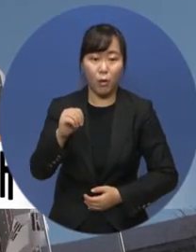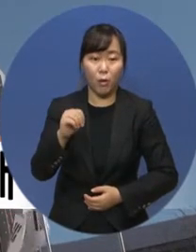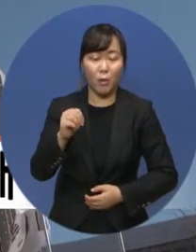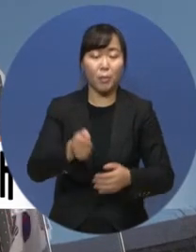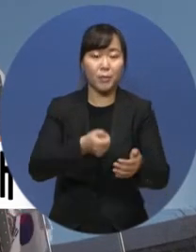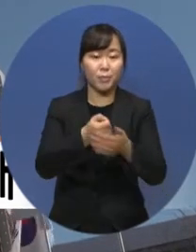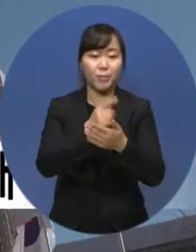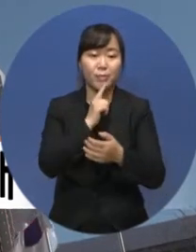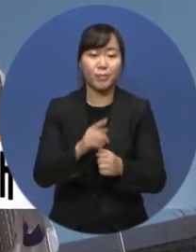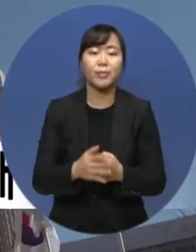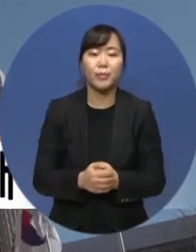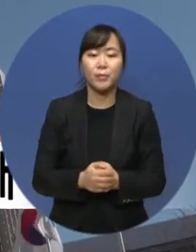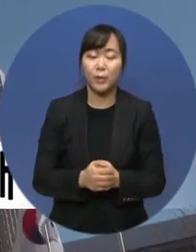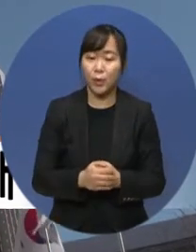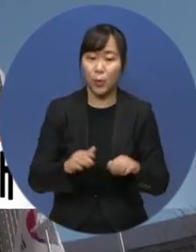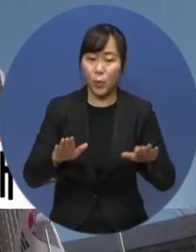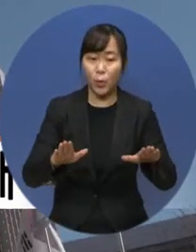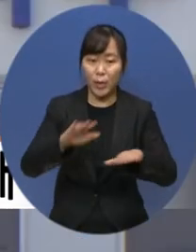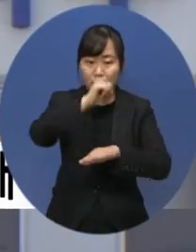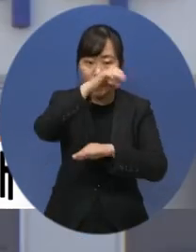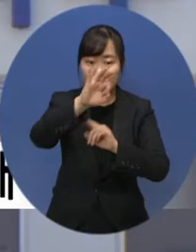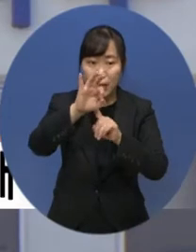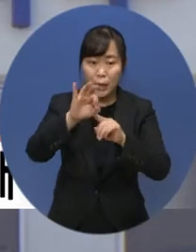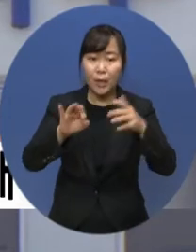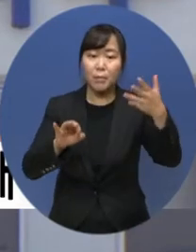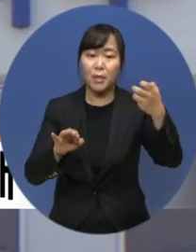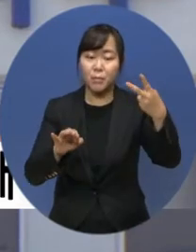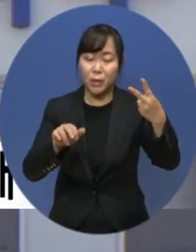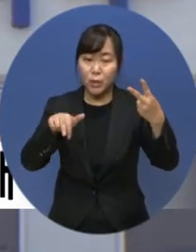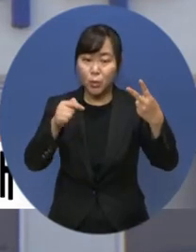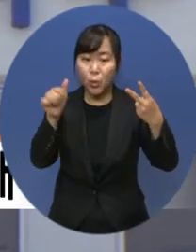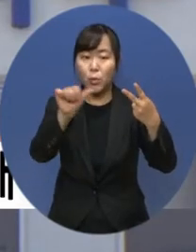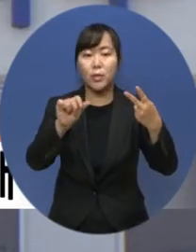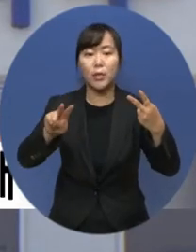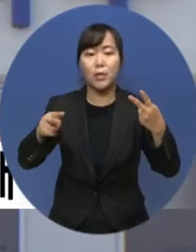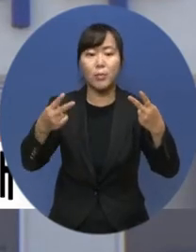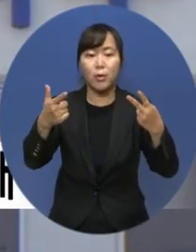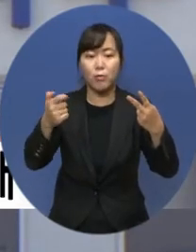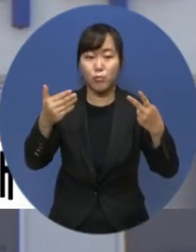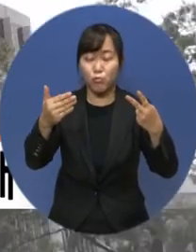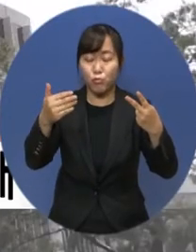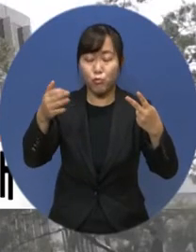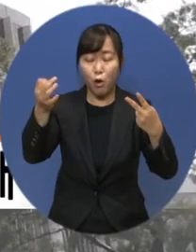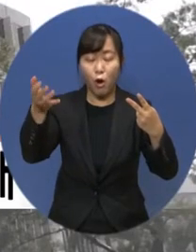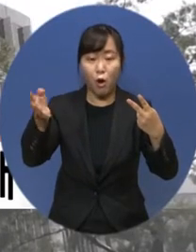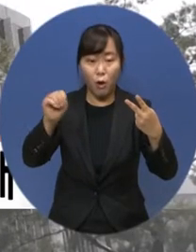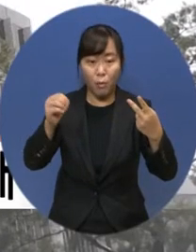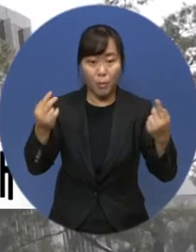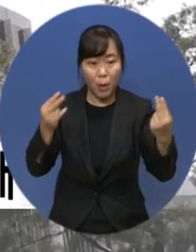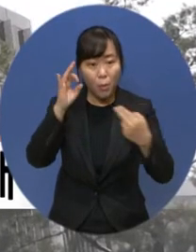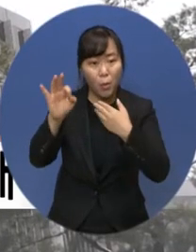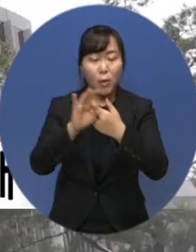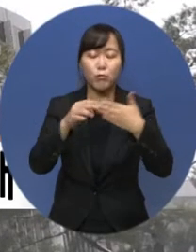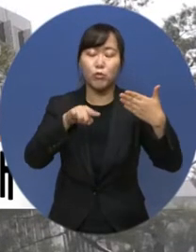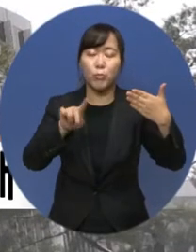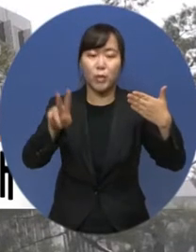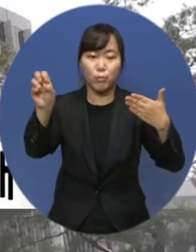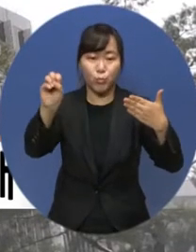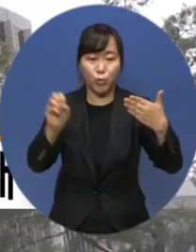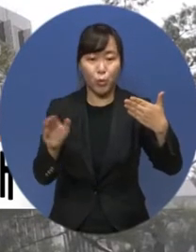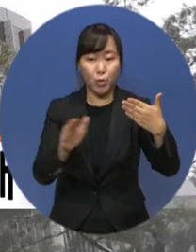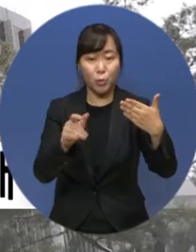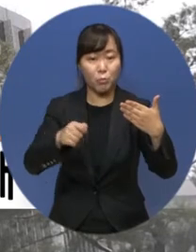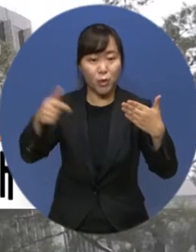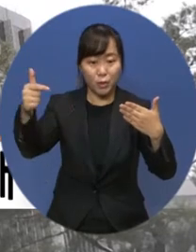밝혔습니다. 이는 올해 예산액인 82조 5,269억 원 대비 9.2% 증가한